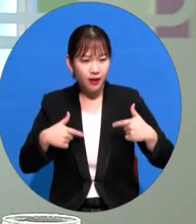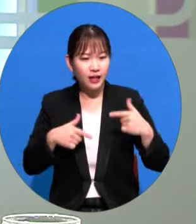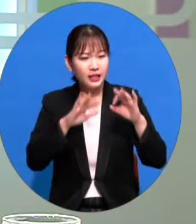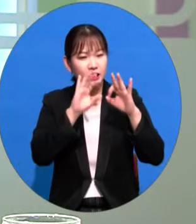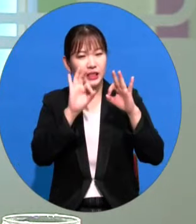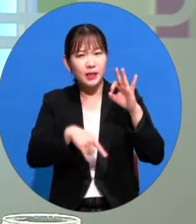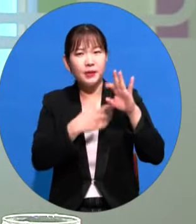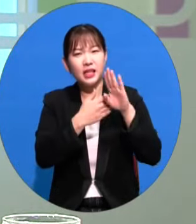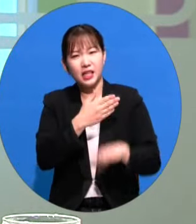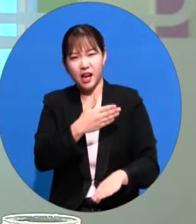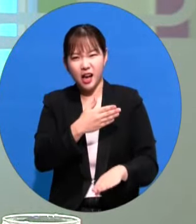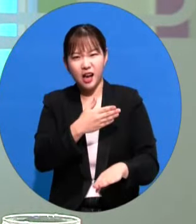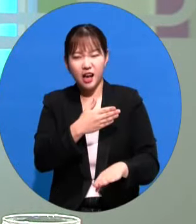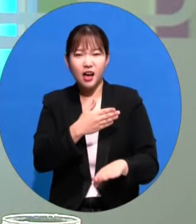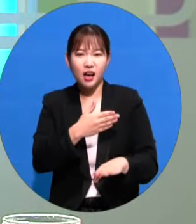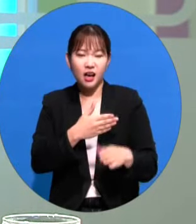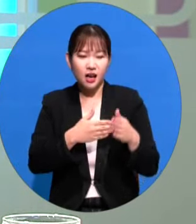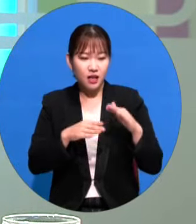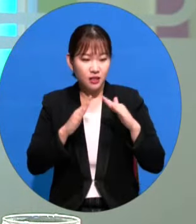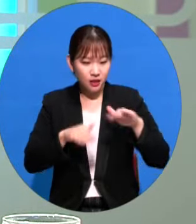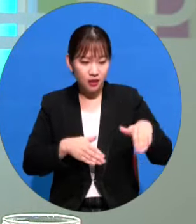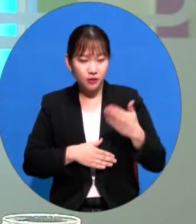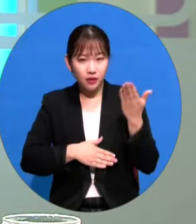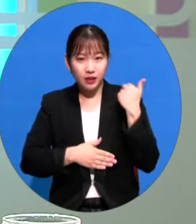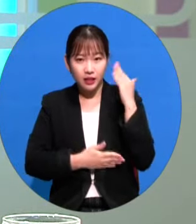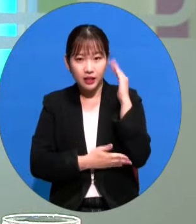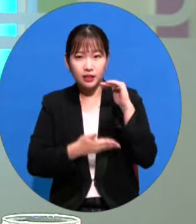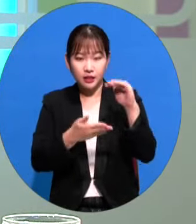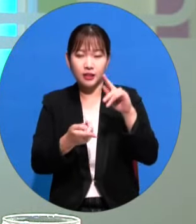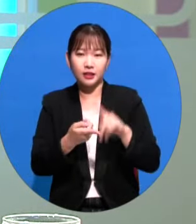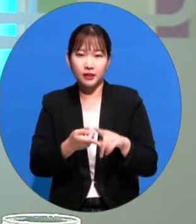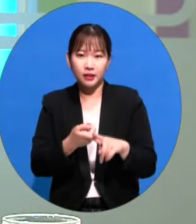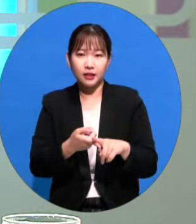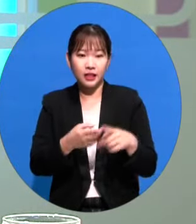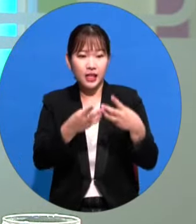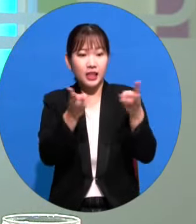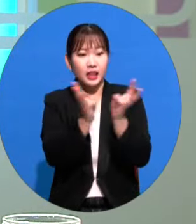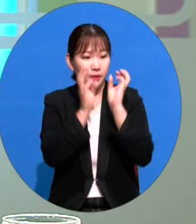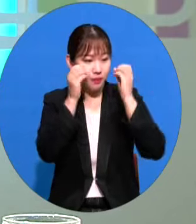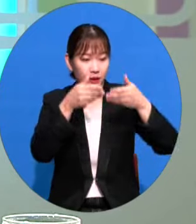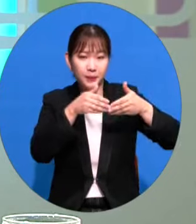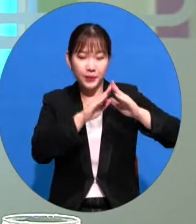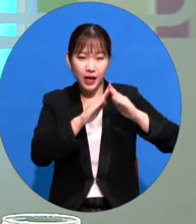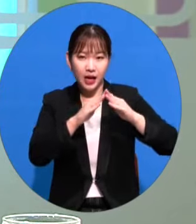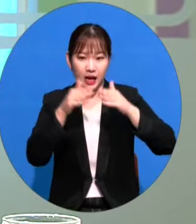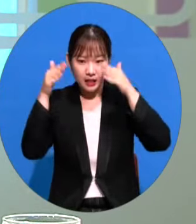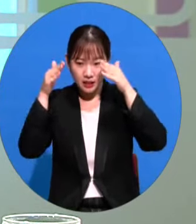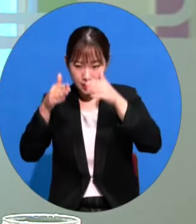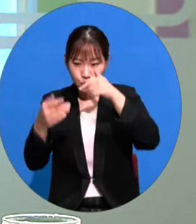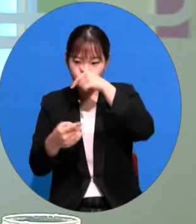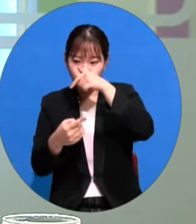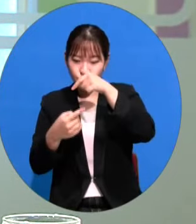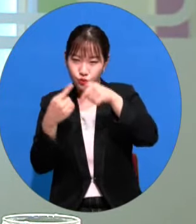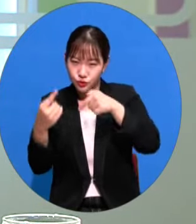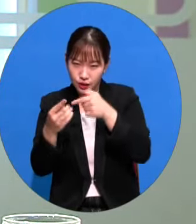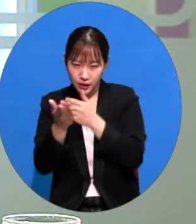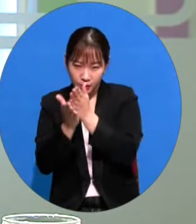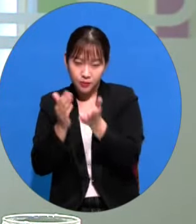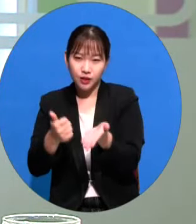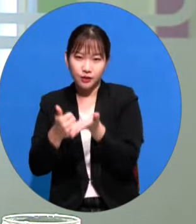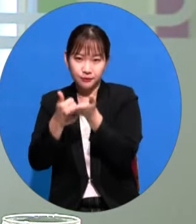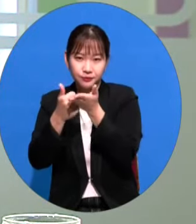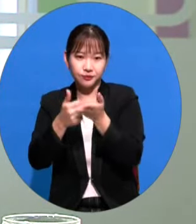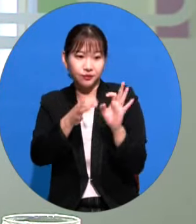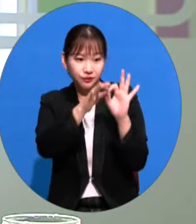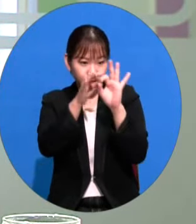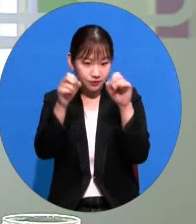거두고 있으나 우리 도는 앞서 말씀드린 대로 팀 창단과 전략 종목 운영, 연계 육성